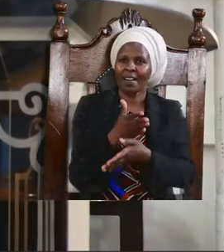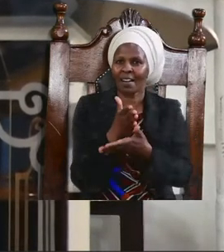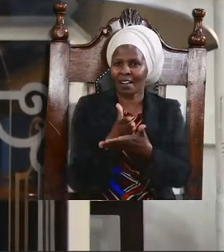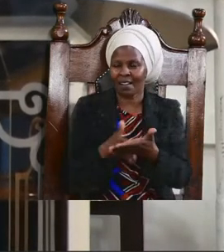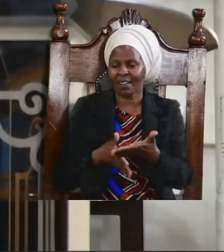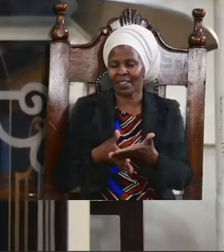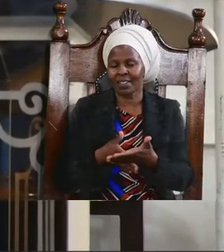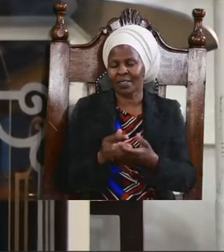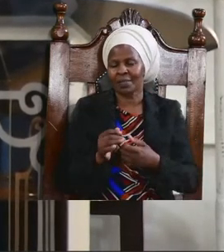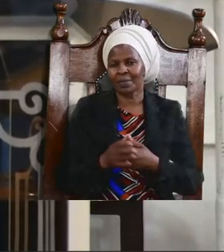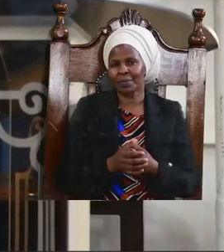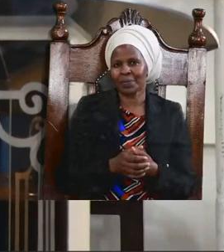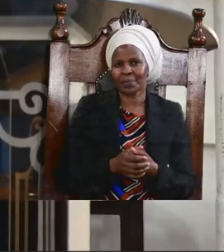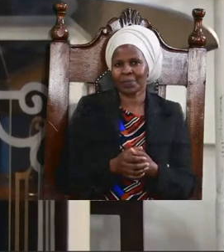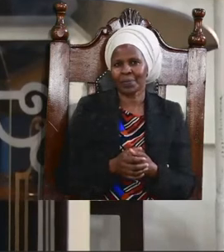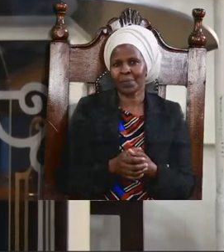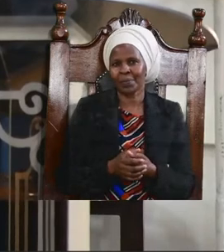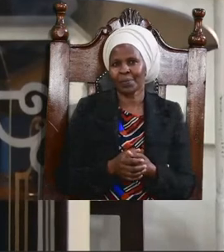walio yakata